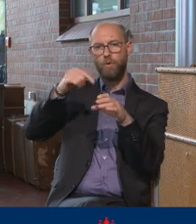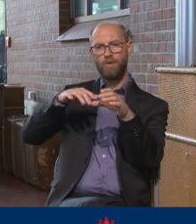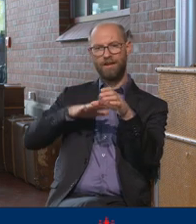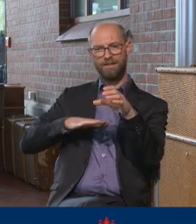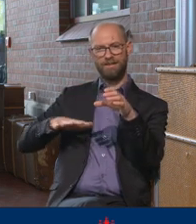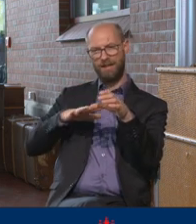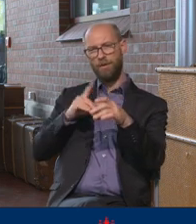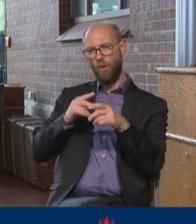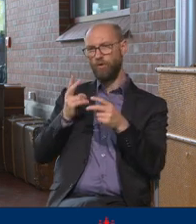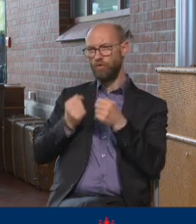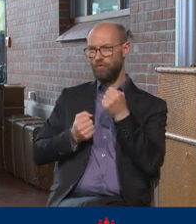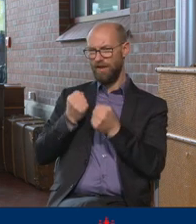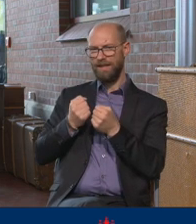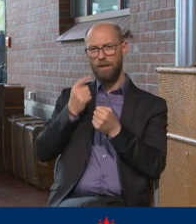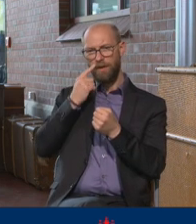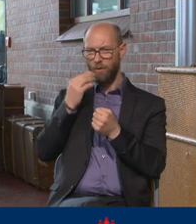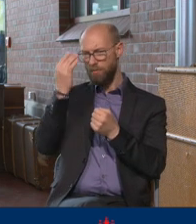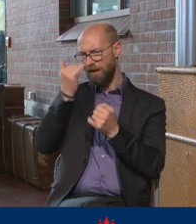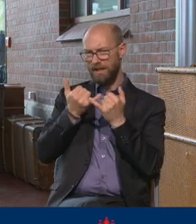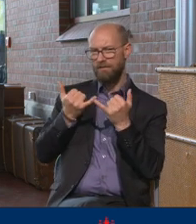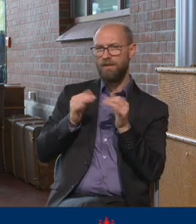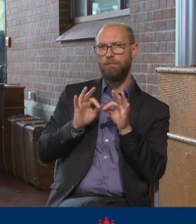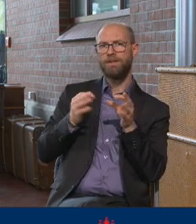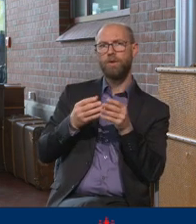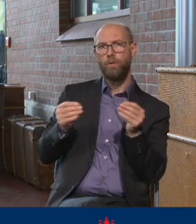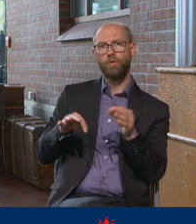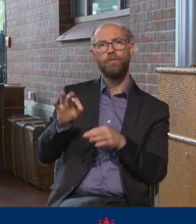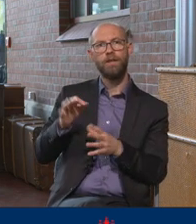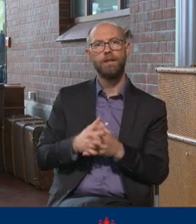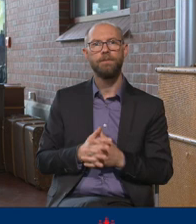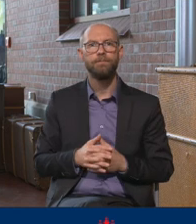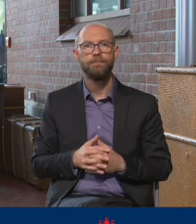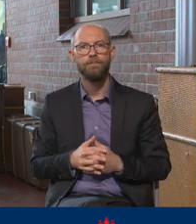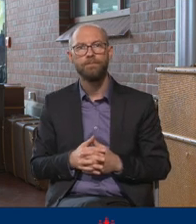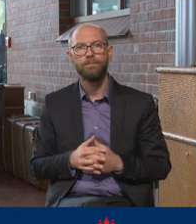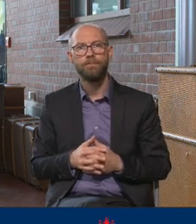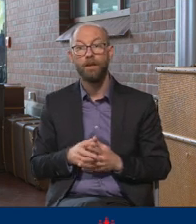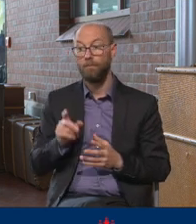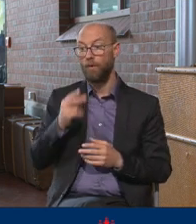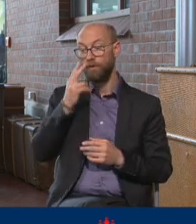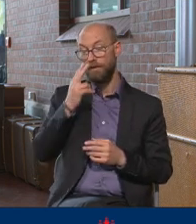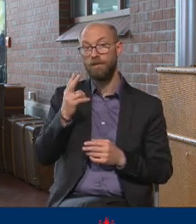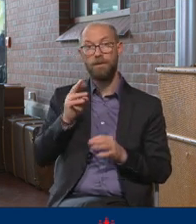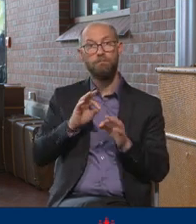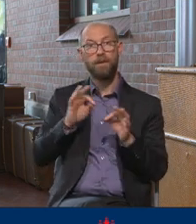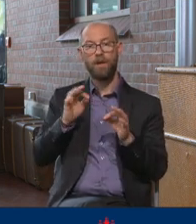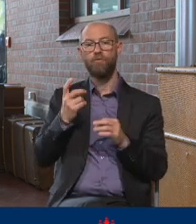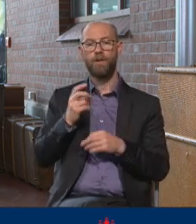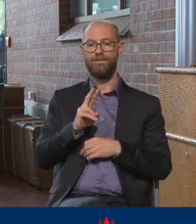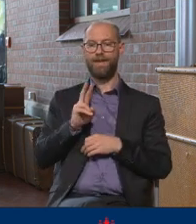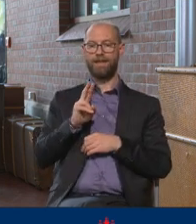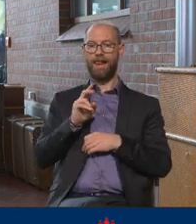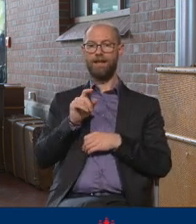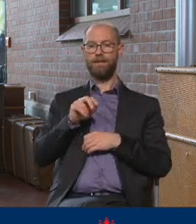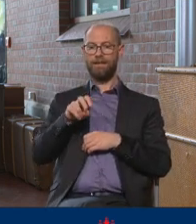gerade noch die möglichkeiten ein bisschen aus auf jeden fall sieht man hier auch den blick von der vettel kommt wie sich zum einen die treppe